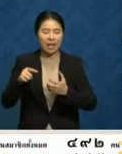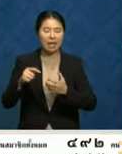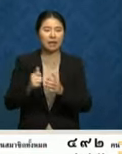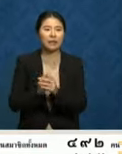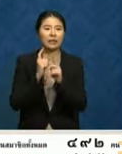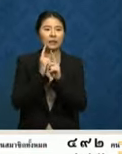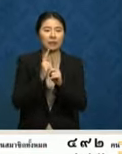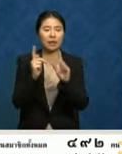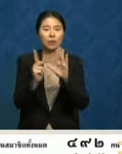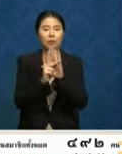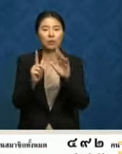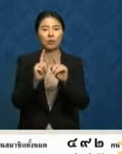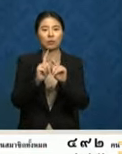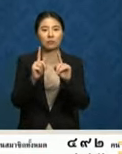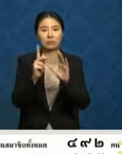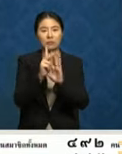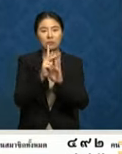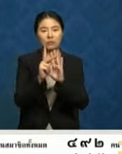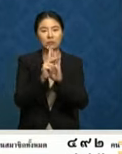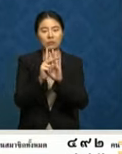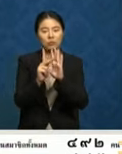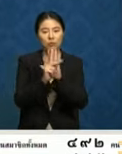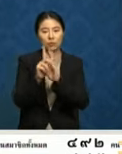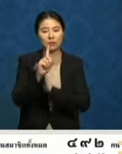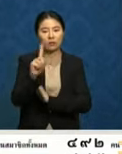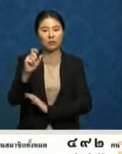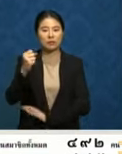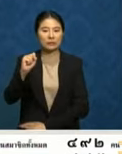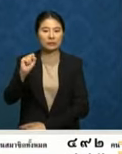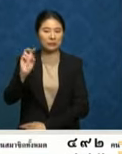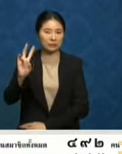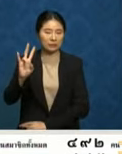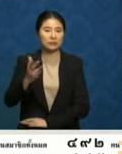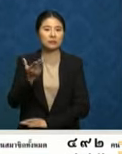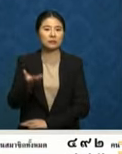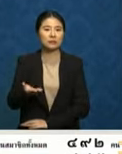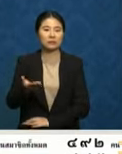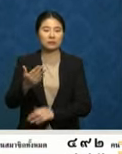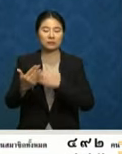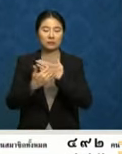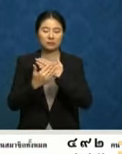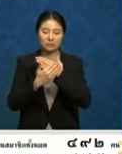ข้อบังคับข้อที่ 117นะครับเชิญท่านสมาชิก